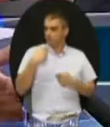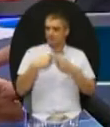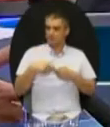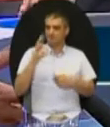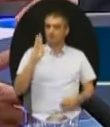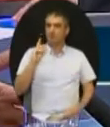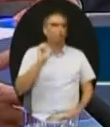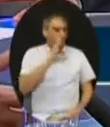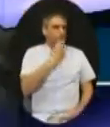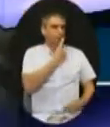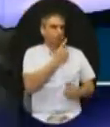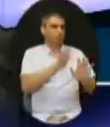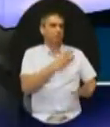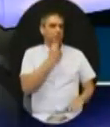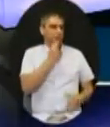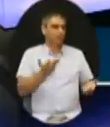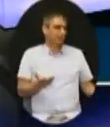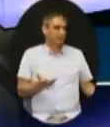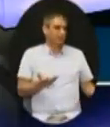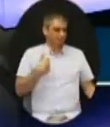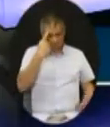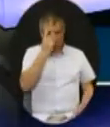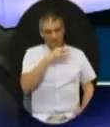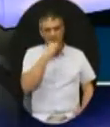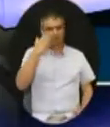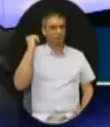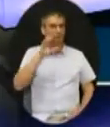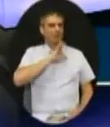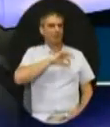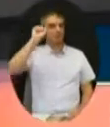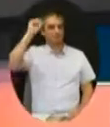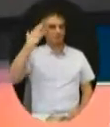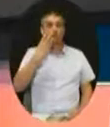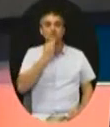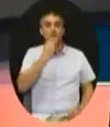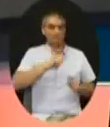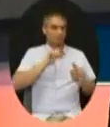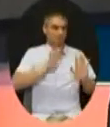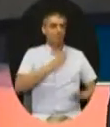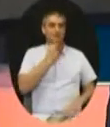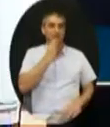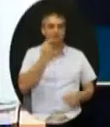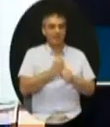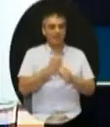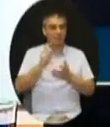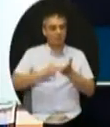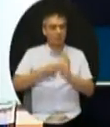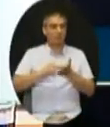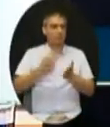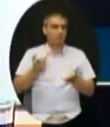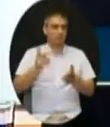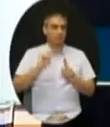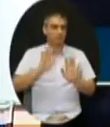גם יהודים אנטישמי, מה לעשות? יש גם אנטישמי יהודים אנטישמי. אנחנו יודעים את זה גם מההיסטוריה של ברית המועצות. היו יהודים אנטישמיים שהפעילו טקטיקות